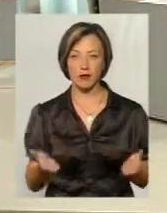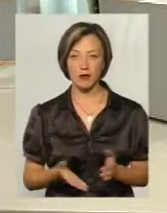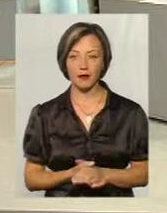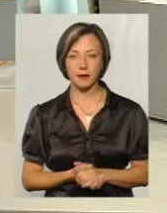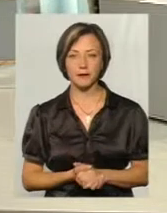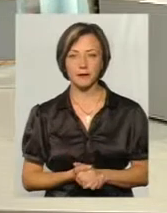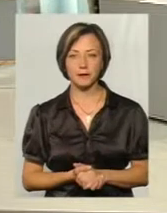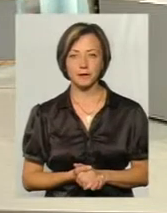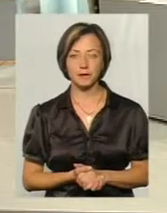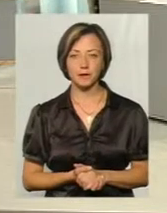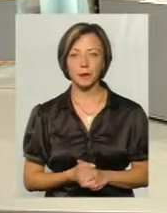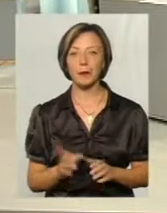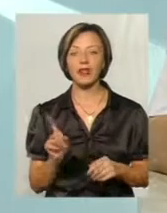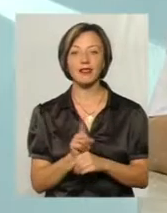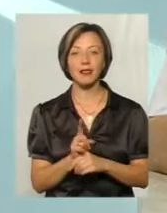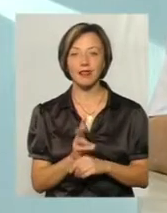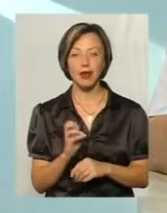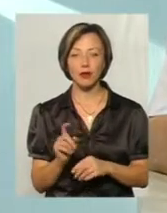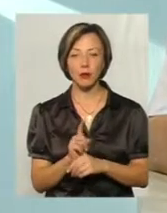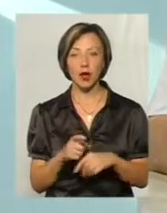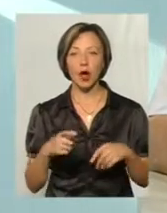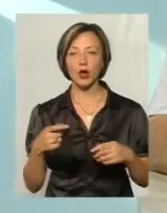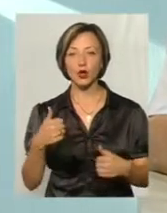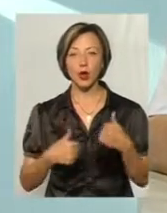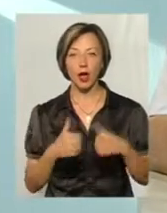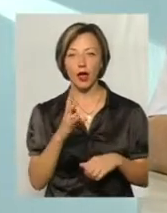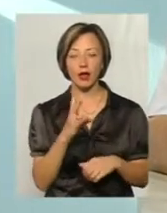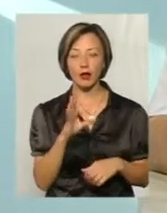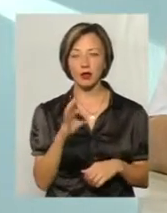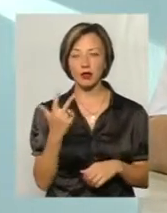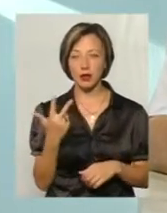тоді? Ненормально? Торги на Н-03